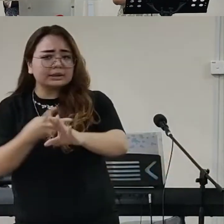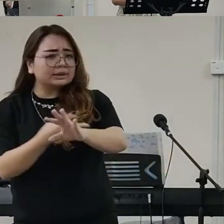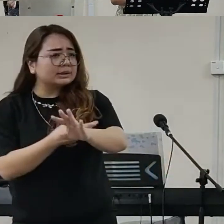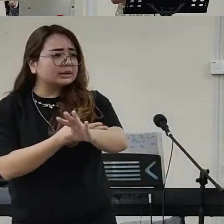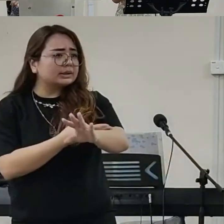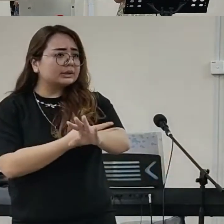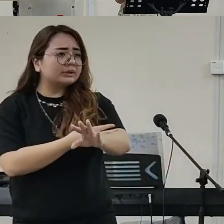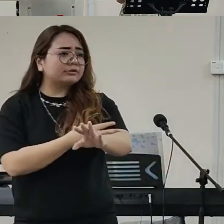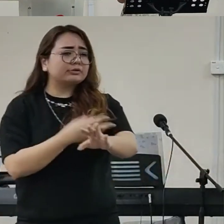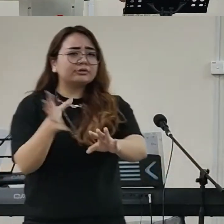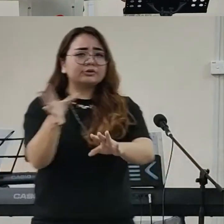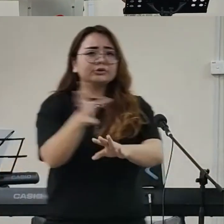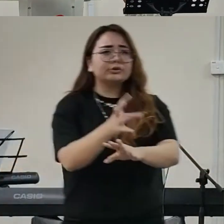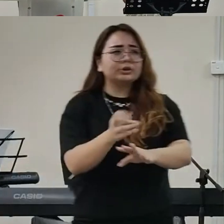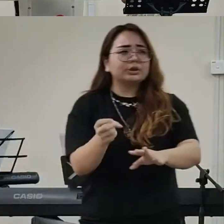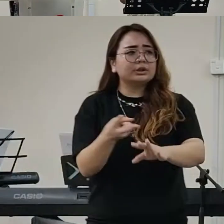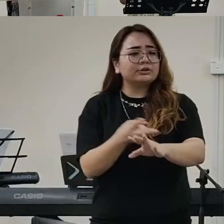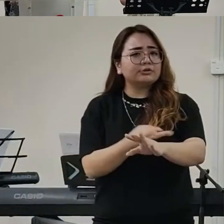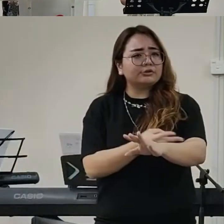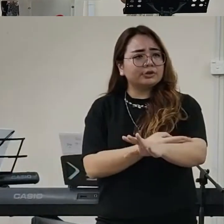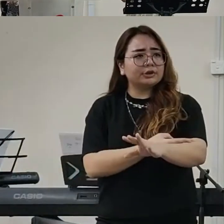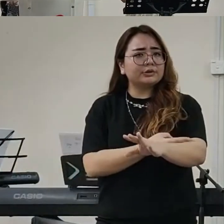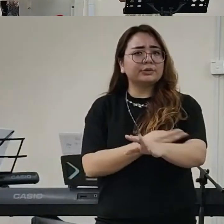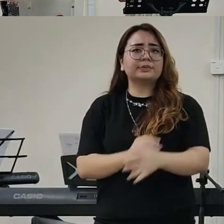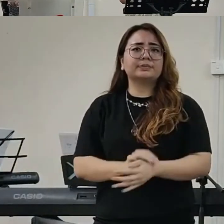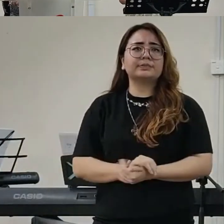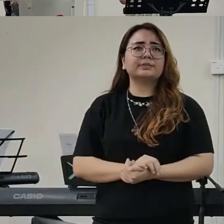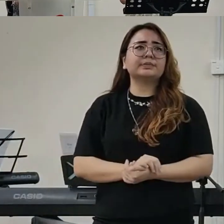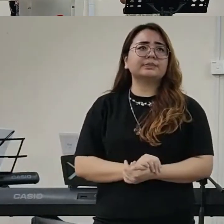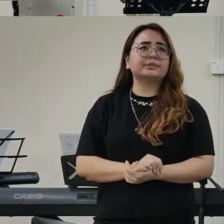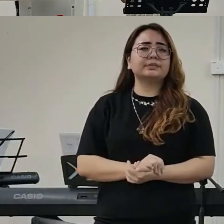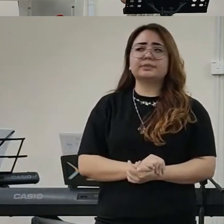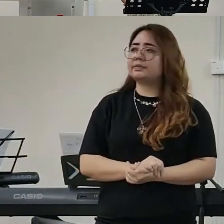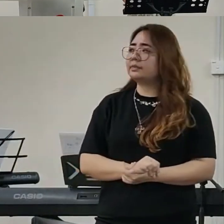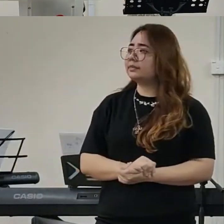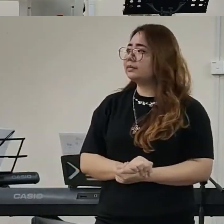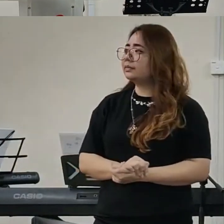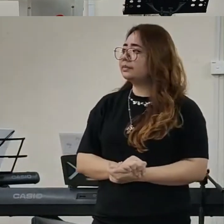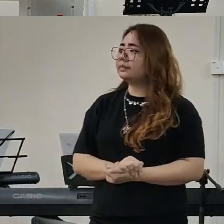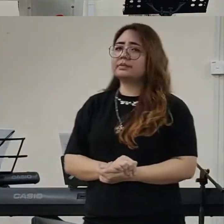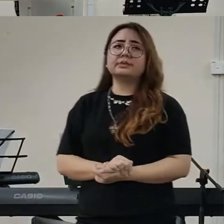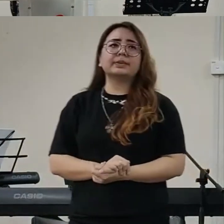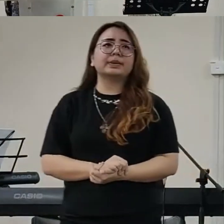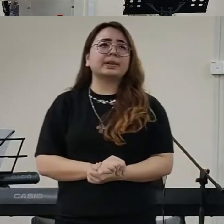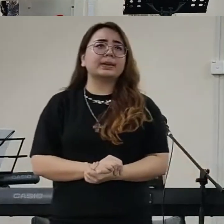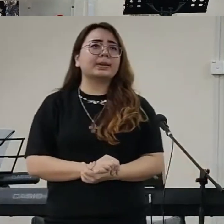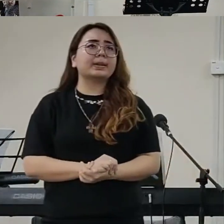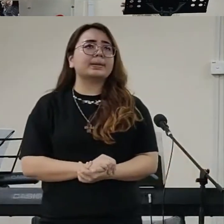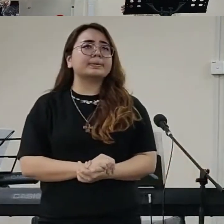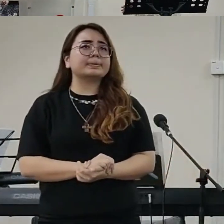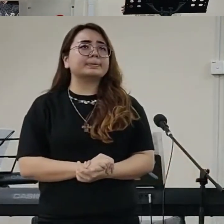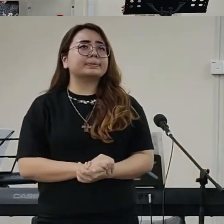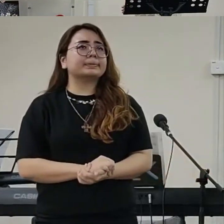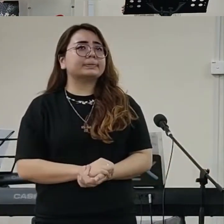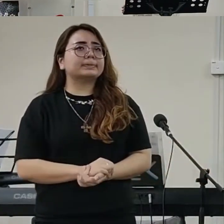呢，就是山羊跟绵羊之间的不同的一个审判。 And what's